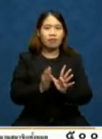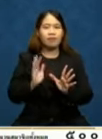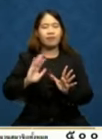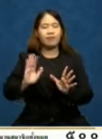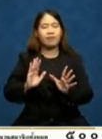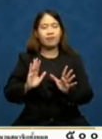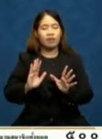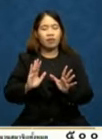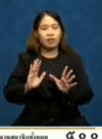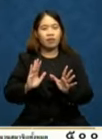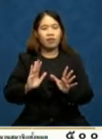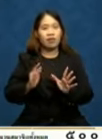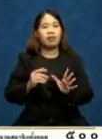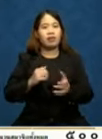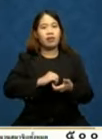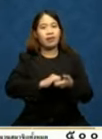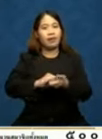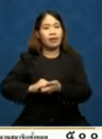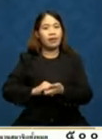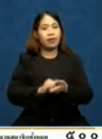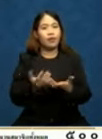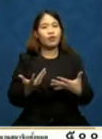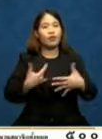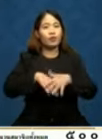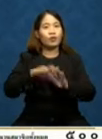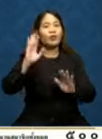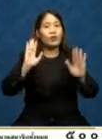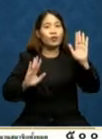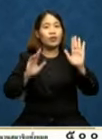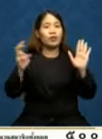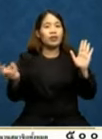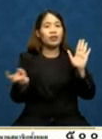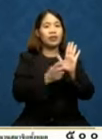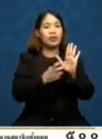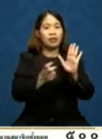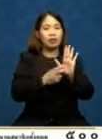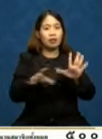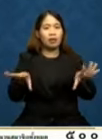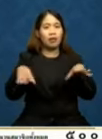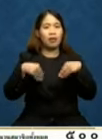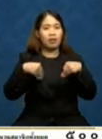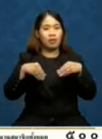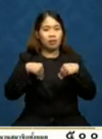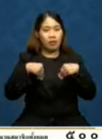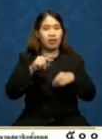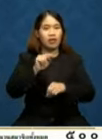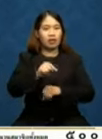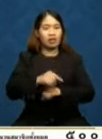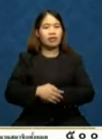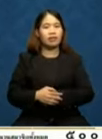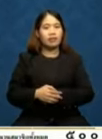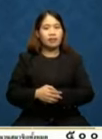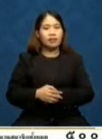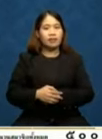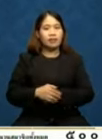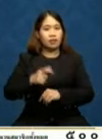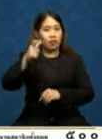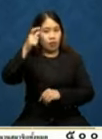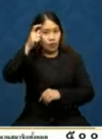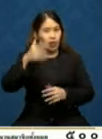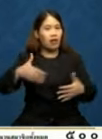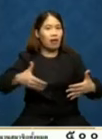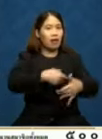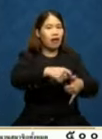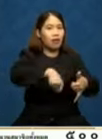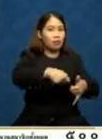เด็กและก็ร่วมกันโหวตรับหลักการร่างกฎหมายฉบับนี้ค่ะรักวัวให้ผูกรักลูกต้องไม่ตีค่ะ